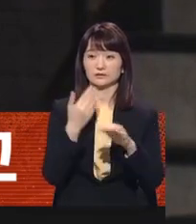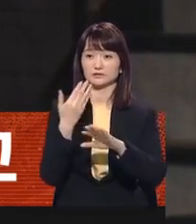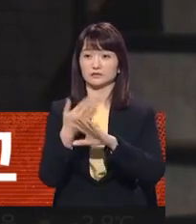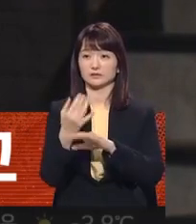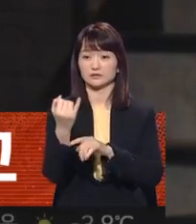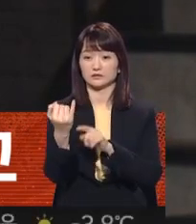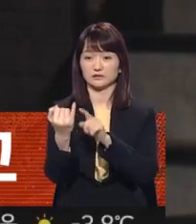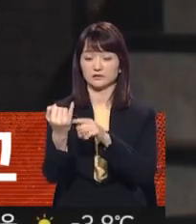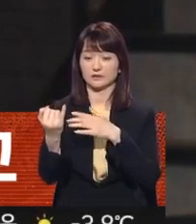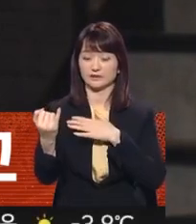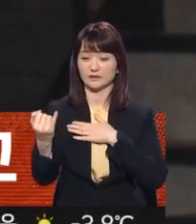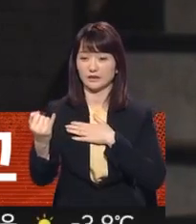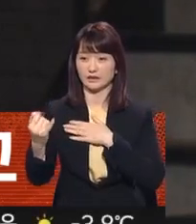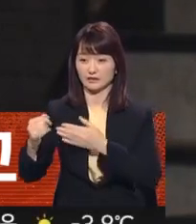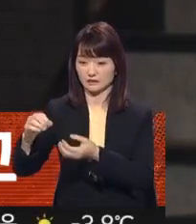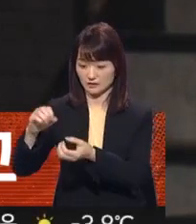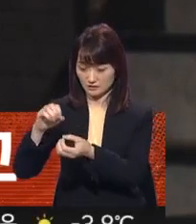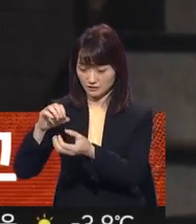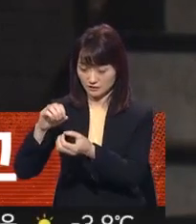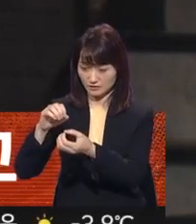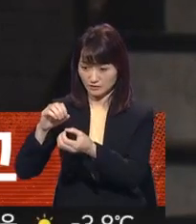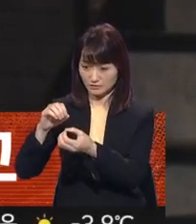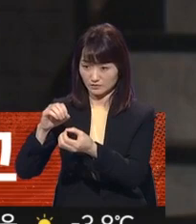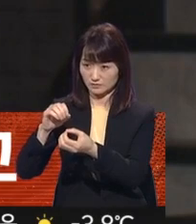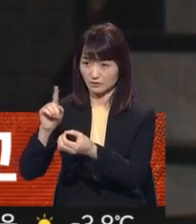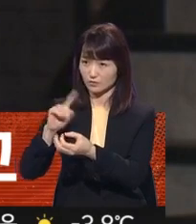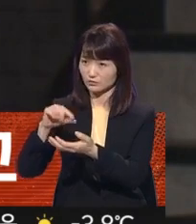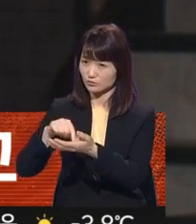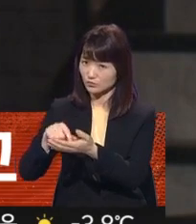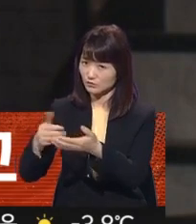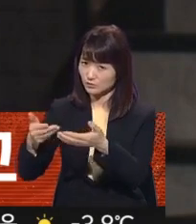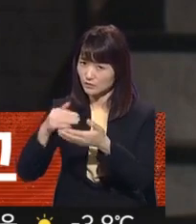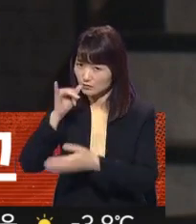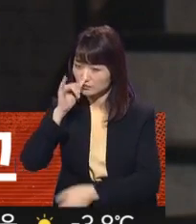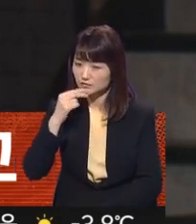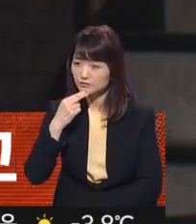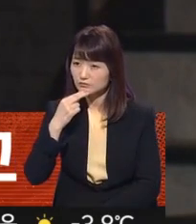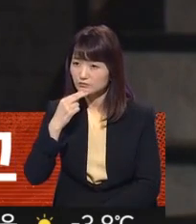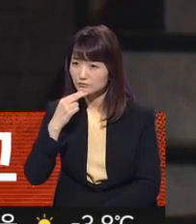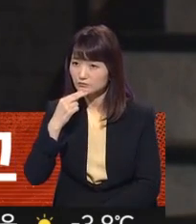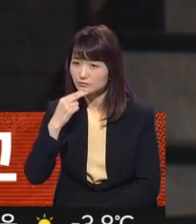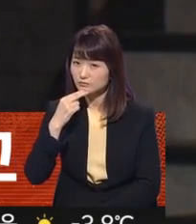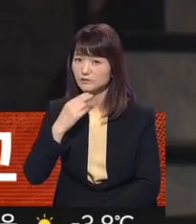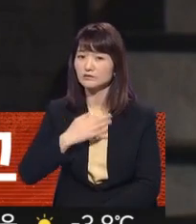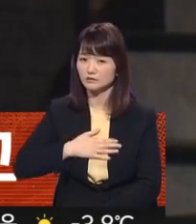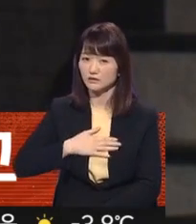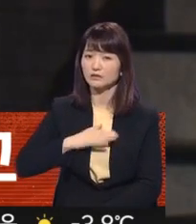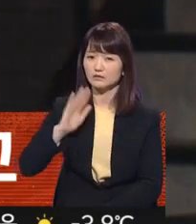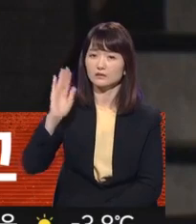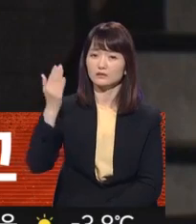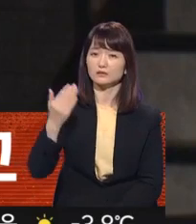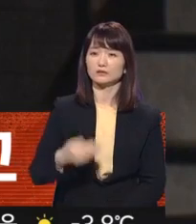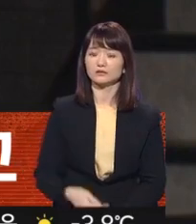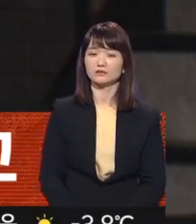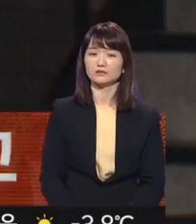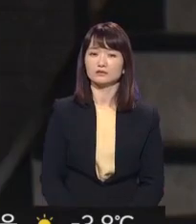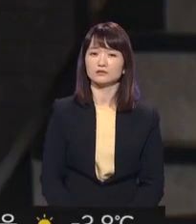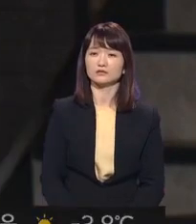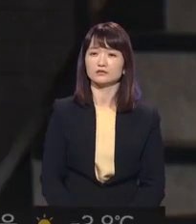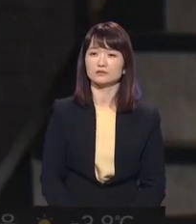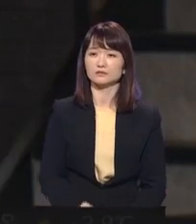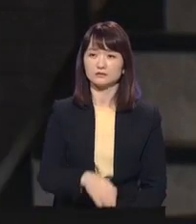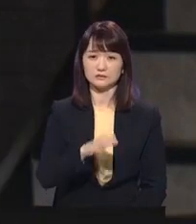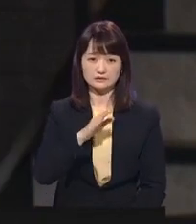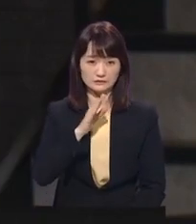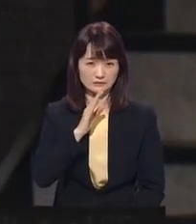나에게 얘기를 했다는 걸 얼만큼 정확하게 현실적으로 받아들이고 있는가를 좀 알아봐야 될 것 같고요 그리고 정말로 이렇게